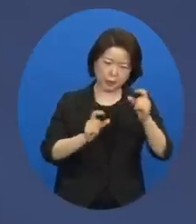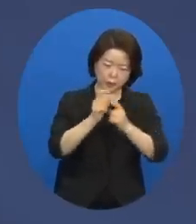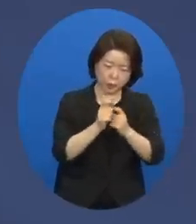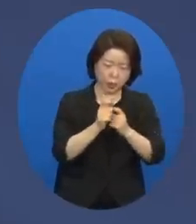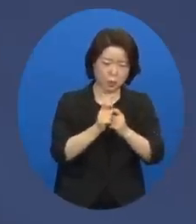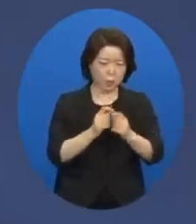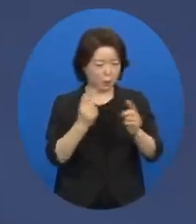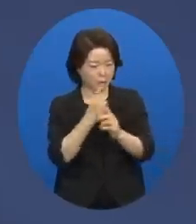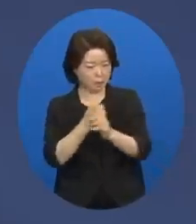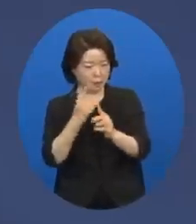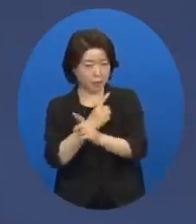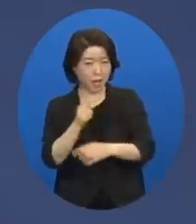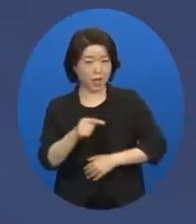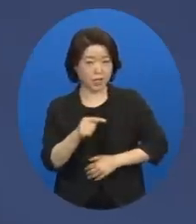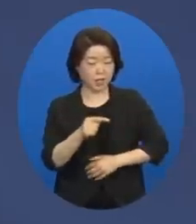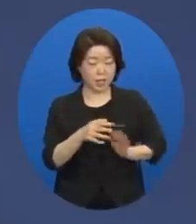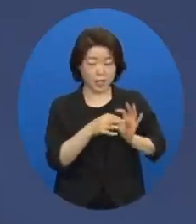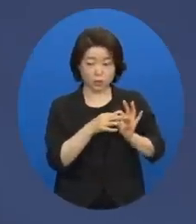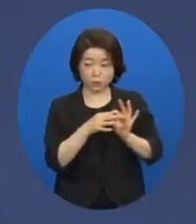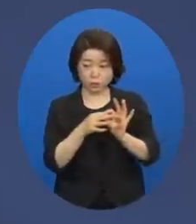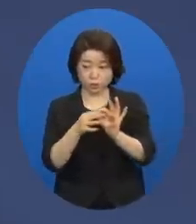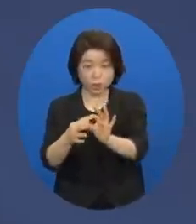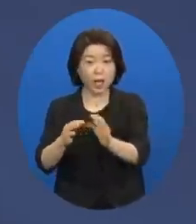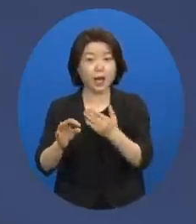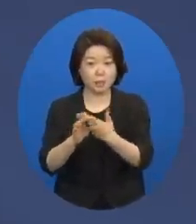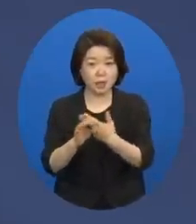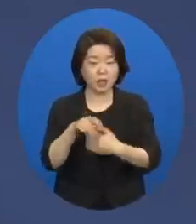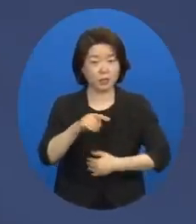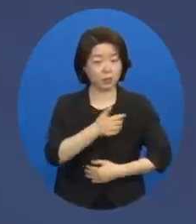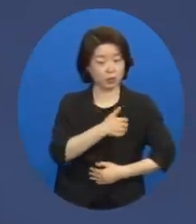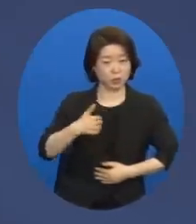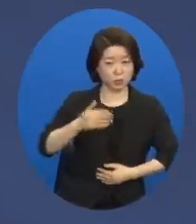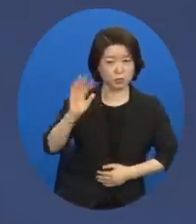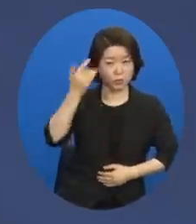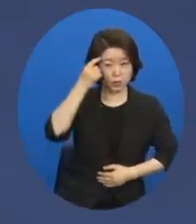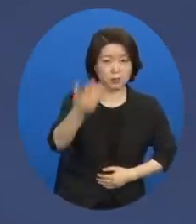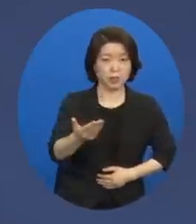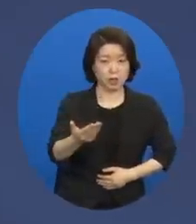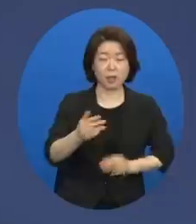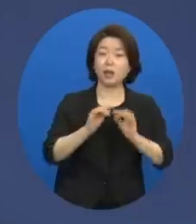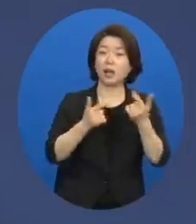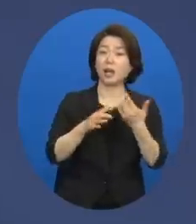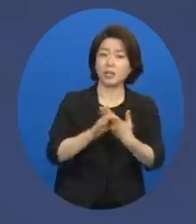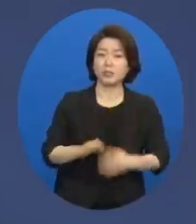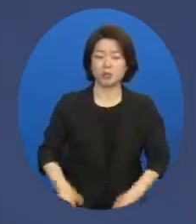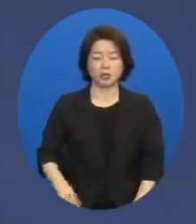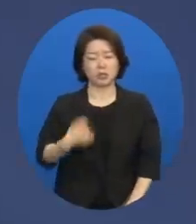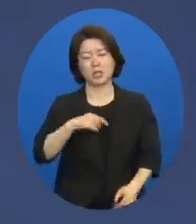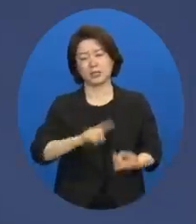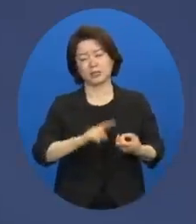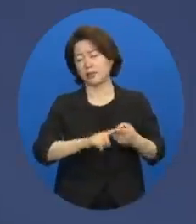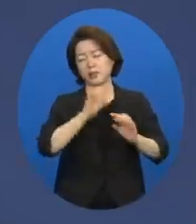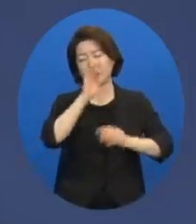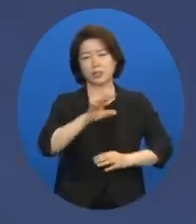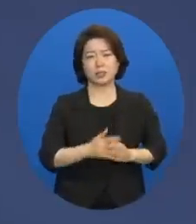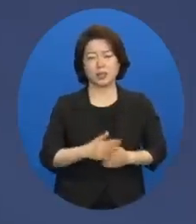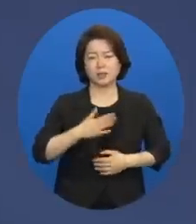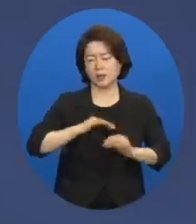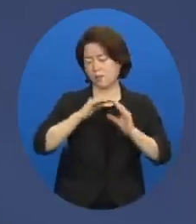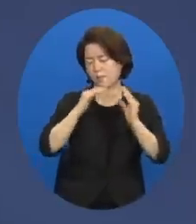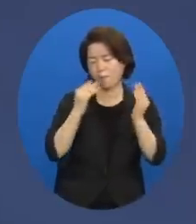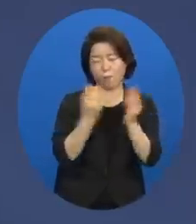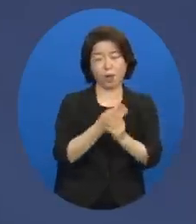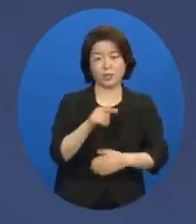땜질하고 이렇게 해서 보존 유지 관리하면 그걸로 충분하시겠습니까? 아니면 나 이대로는 안 돼요. 나